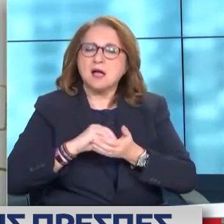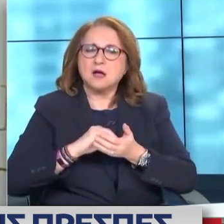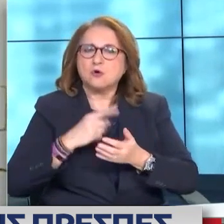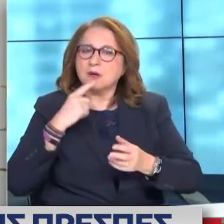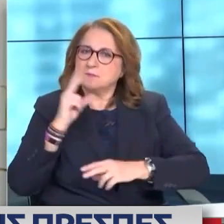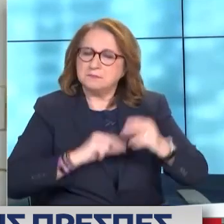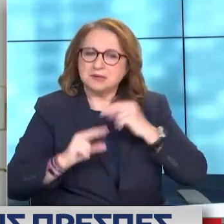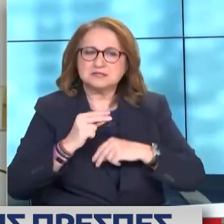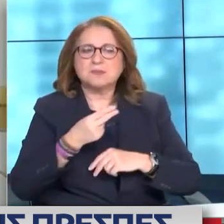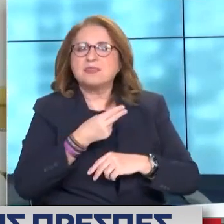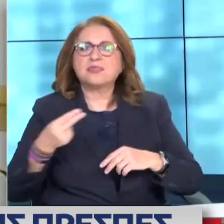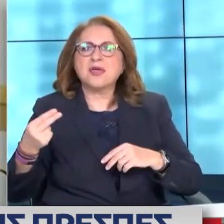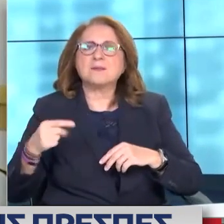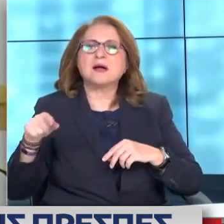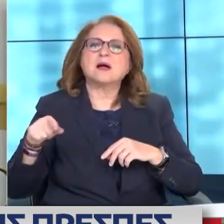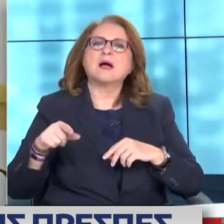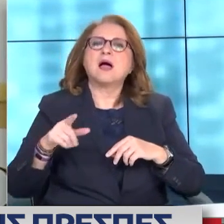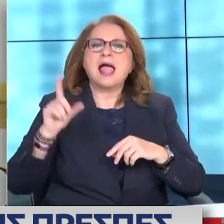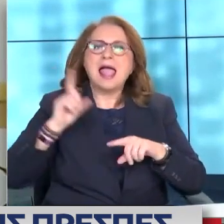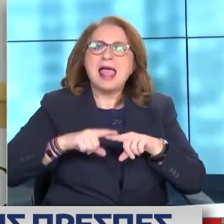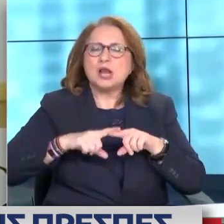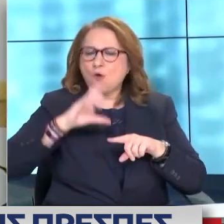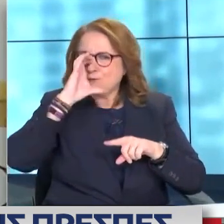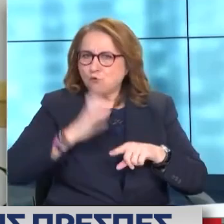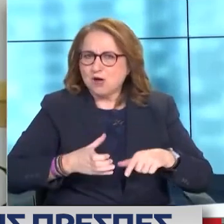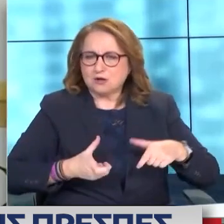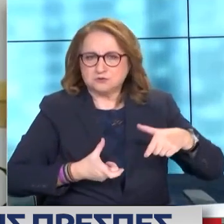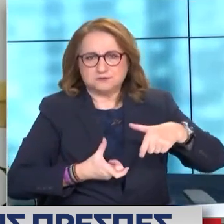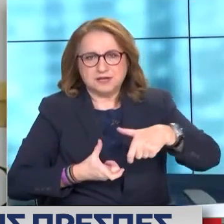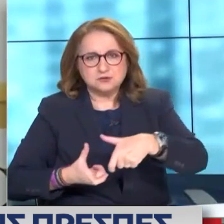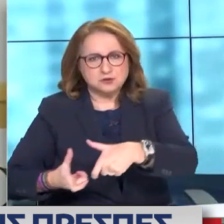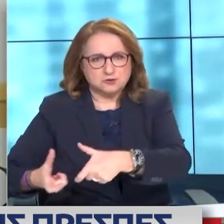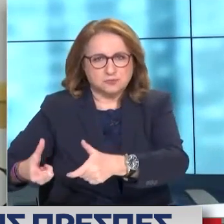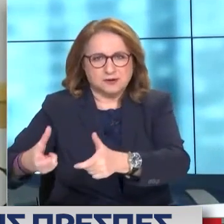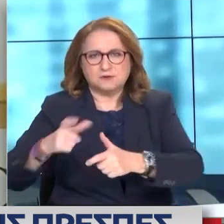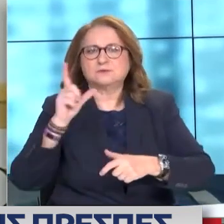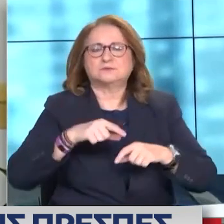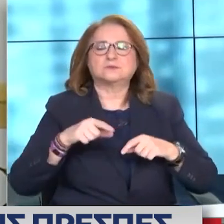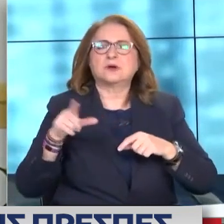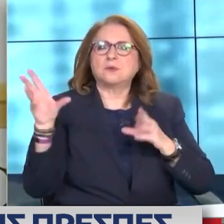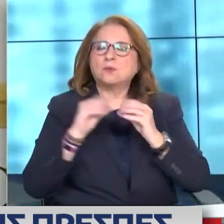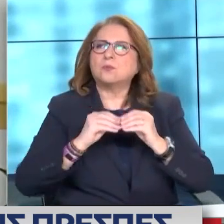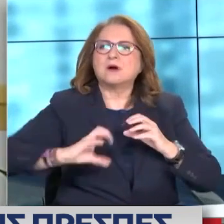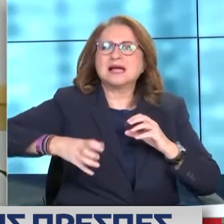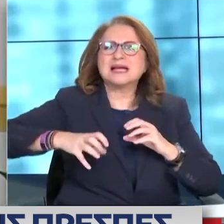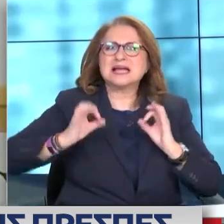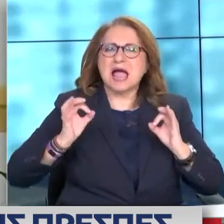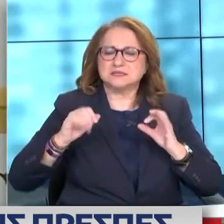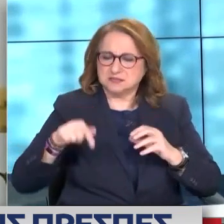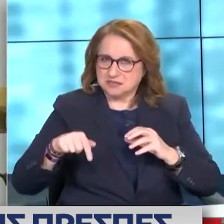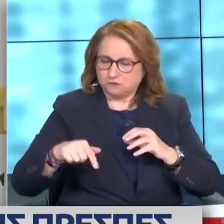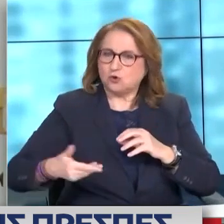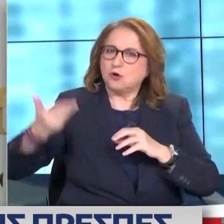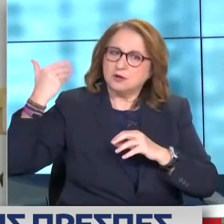της, η ελληνική κυβέρνηση προσπαθεί όπως να κλείσει το θέμα. Οι αγιογράφοι του Μαξίμου προέβαλαν με έμφαση το